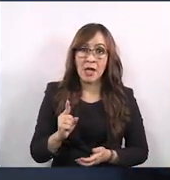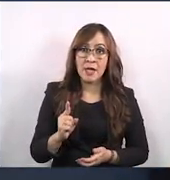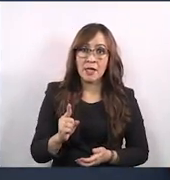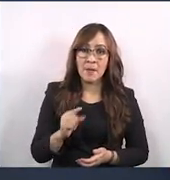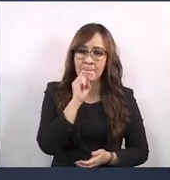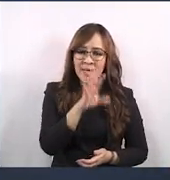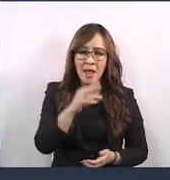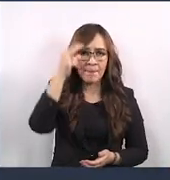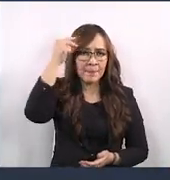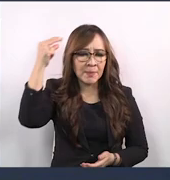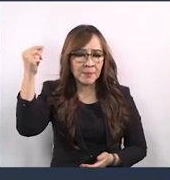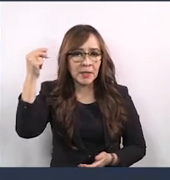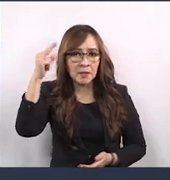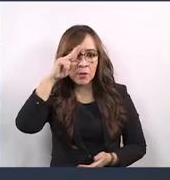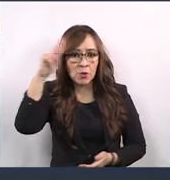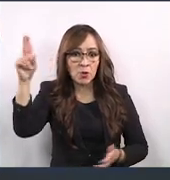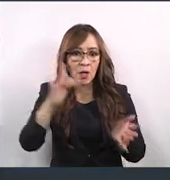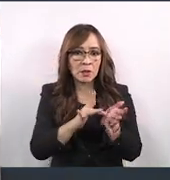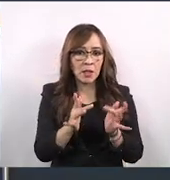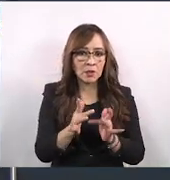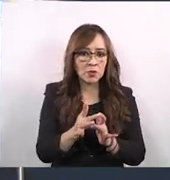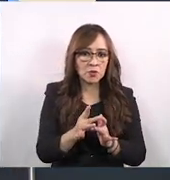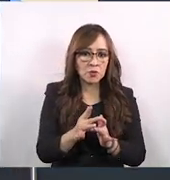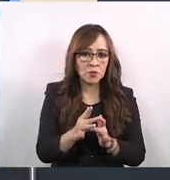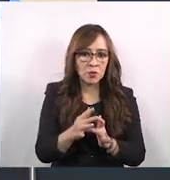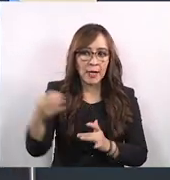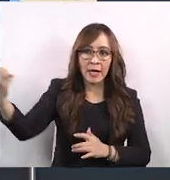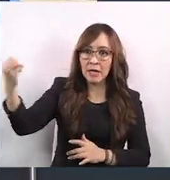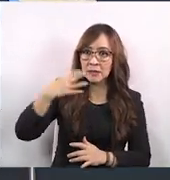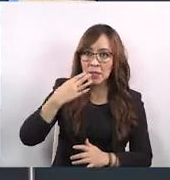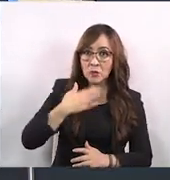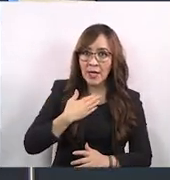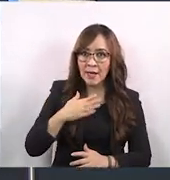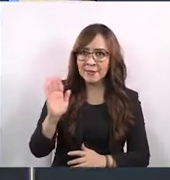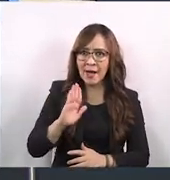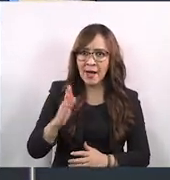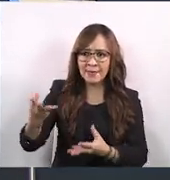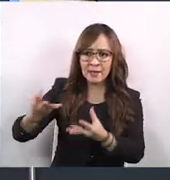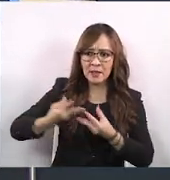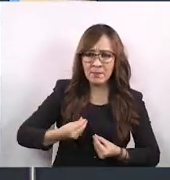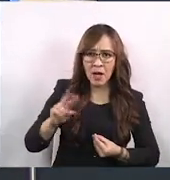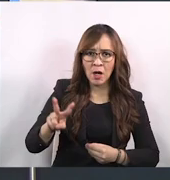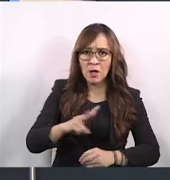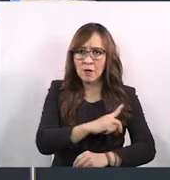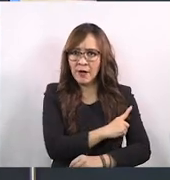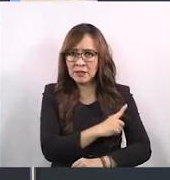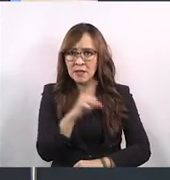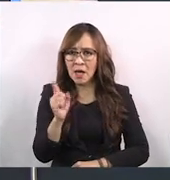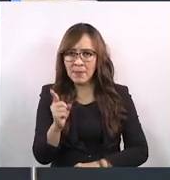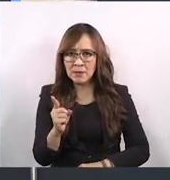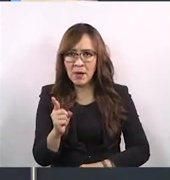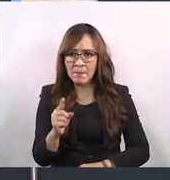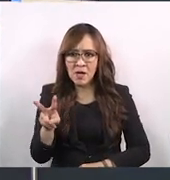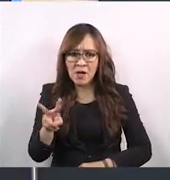yang sampai bermimpi katanya Tuhan Yesus kasih tahu saya jangan terima vaksin Karena vaksin itu sudah disuntik